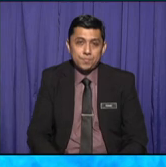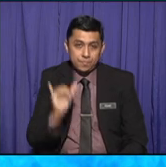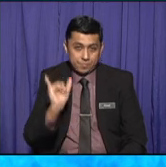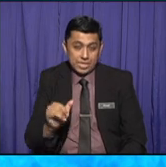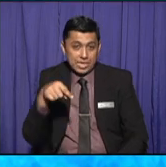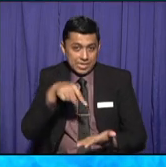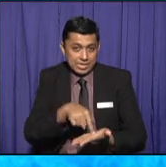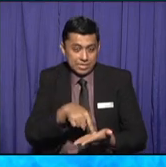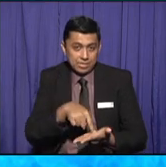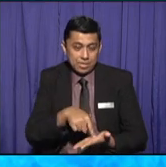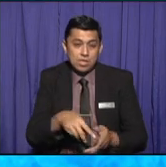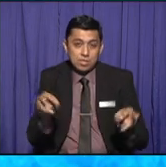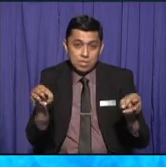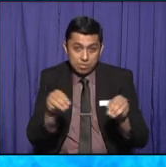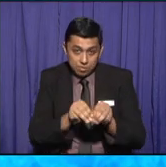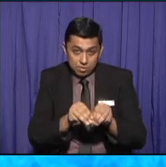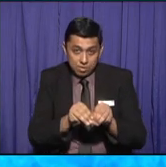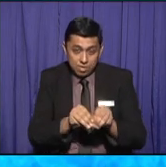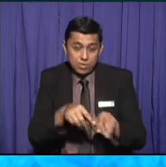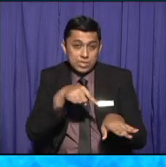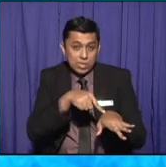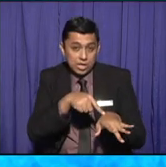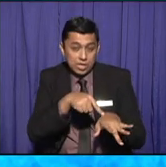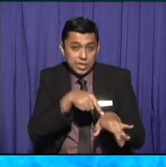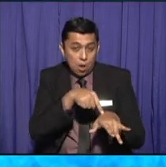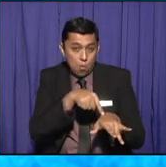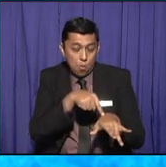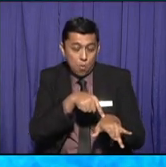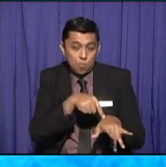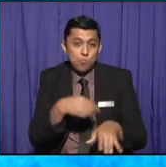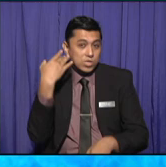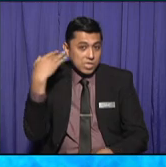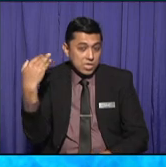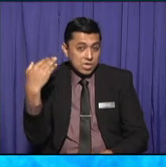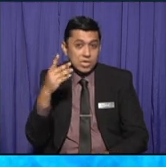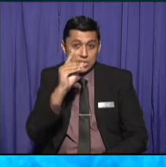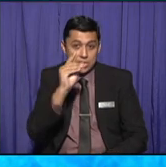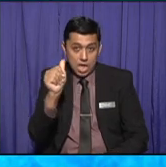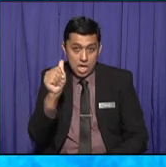Yang ini macam tangkai daun bunyinya da.